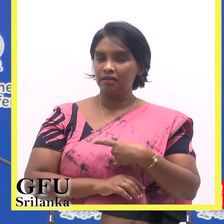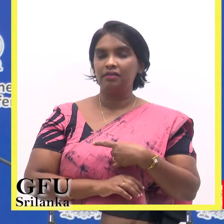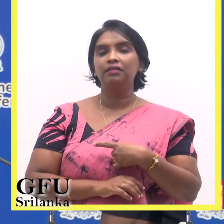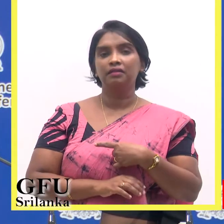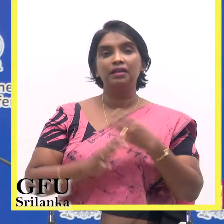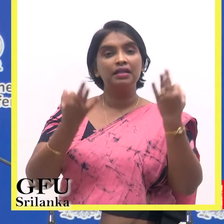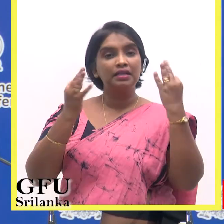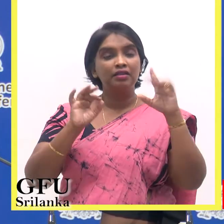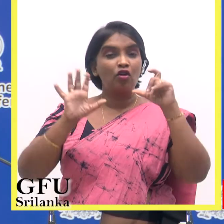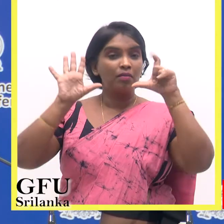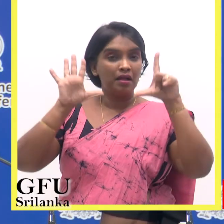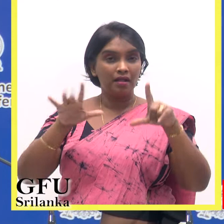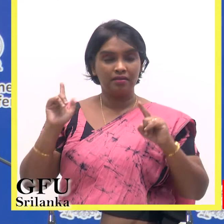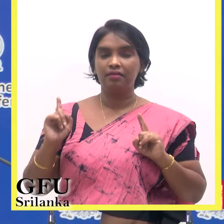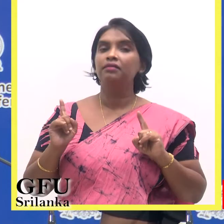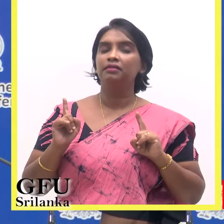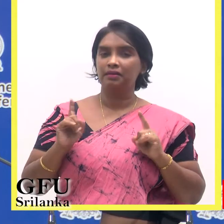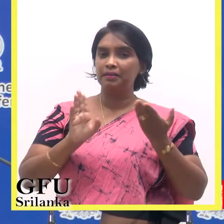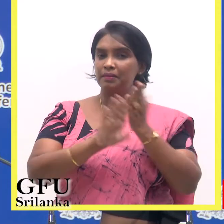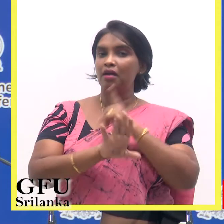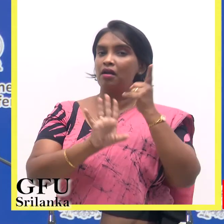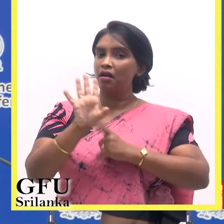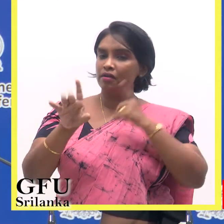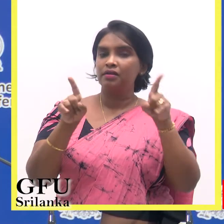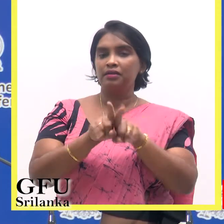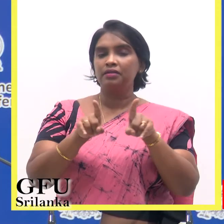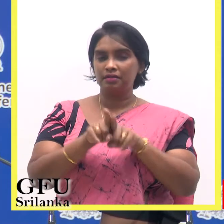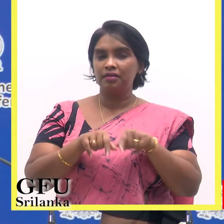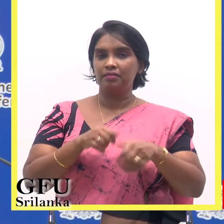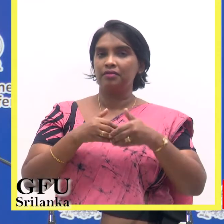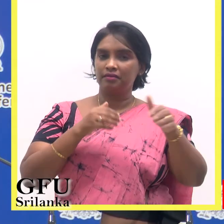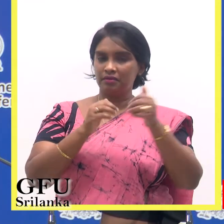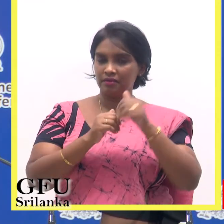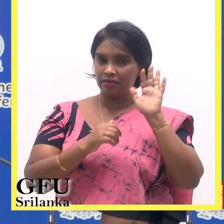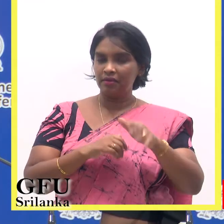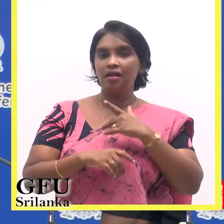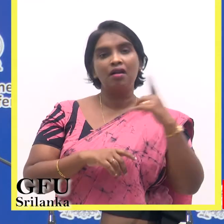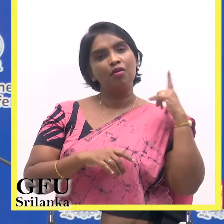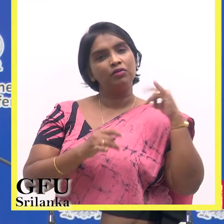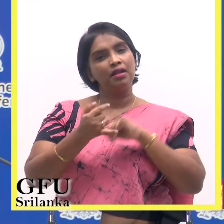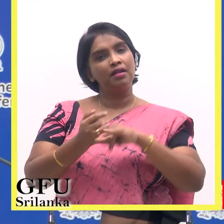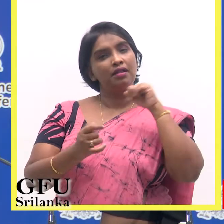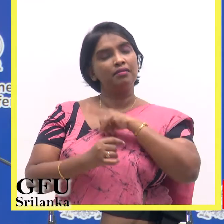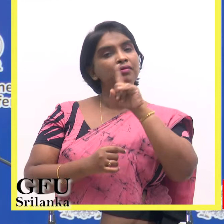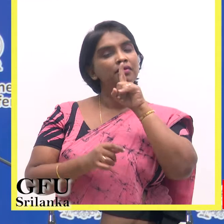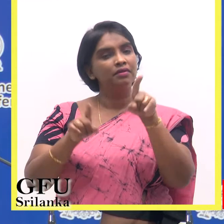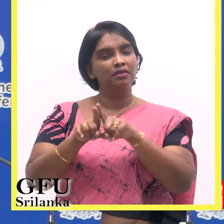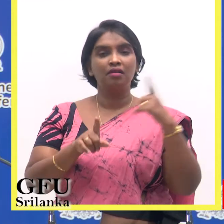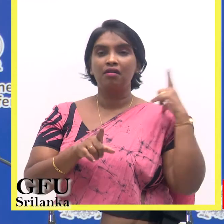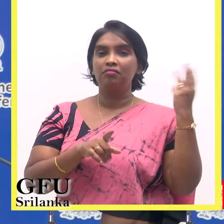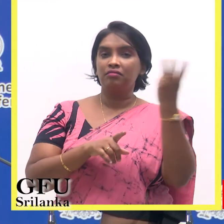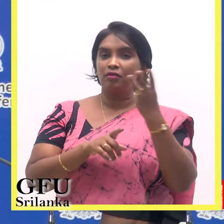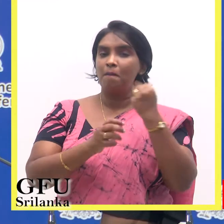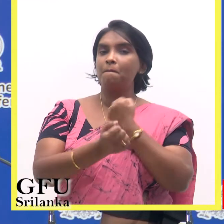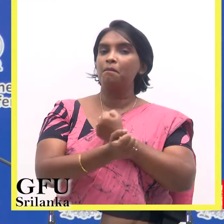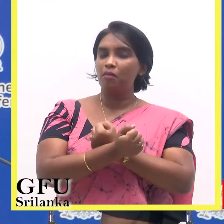උත්සවය නිදහස් චතුරස්‍රයේදී පසුගිය වසරේමෙන් මෙවරත් පැවැත්වෙනවා. ආරක්ෂක ලේකම්තුමා කිව්වාගේ